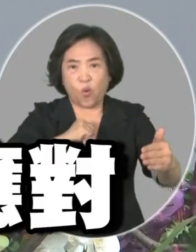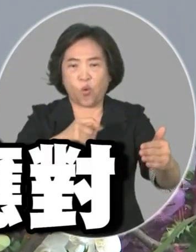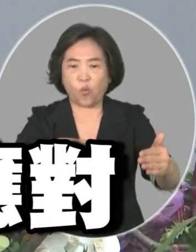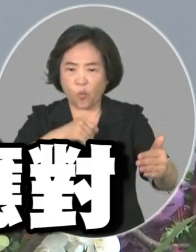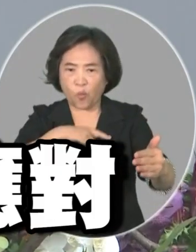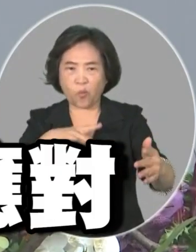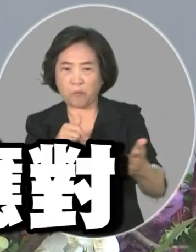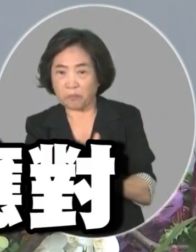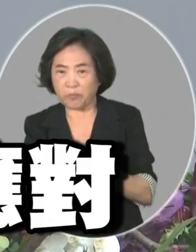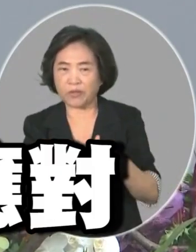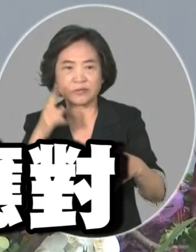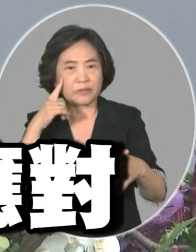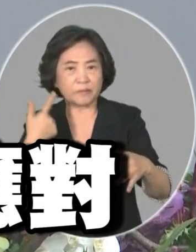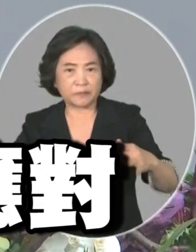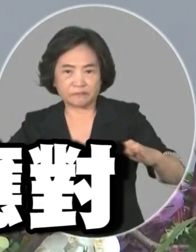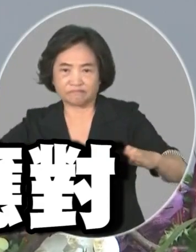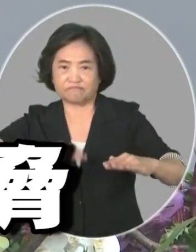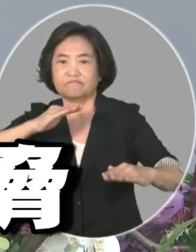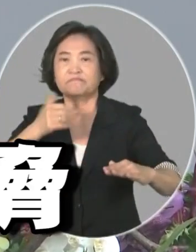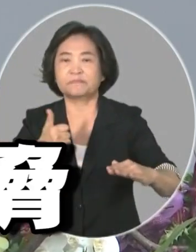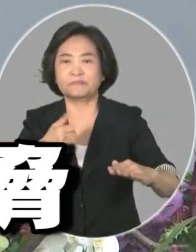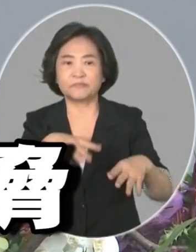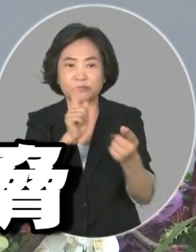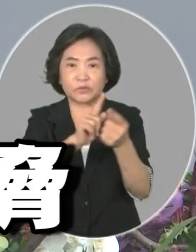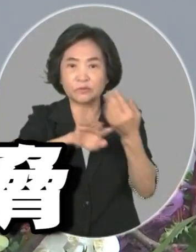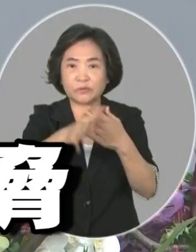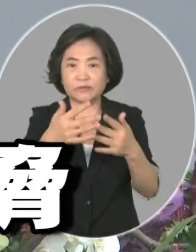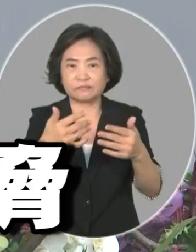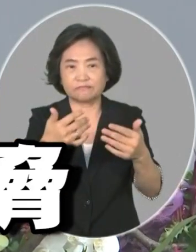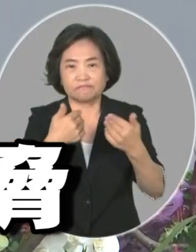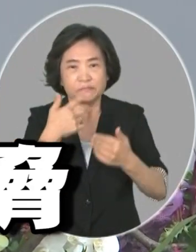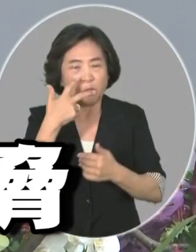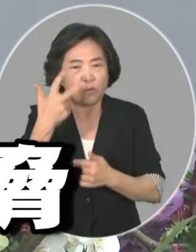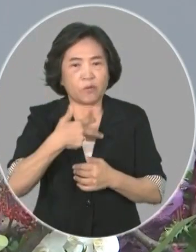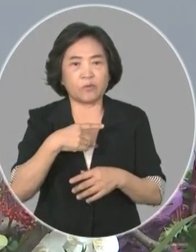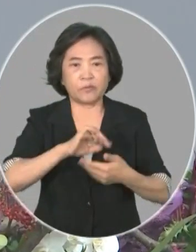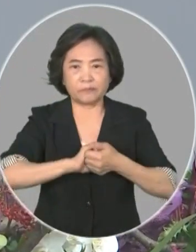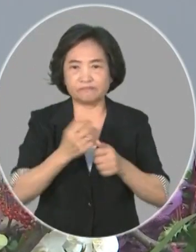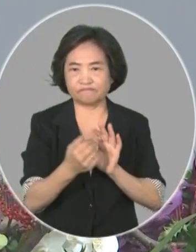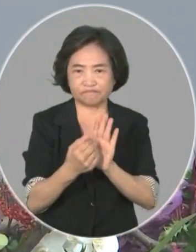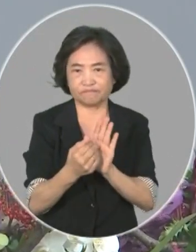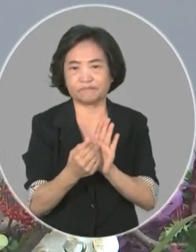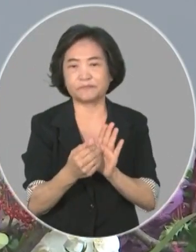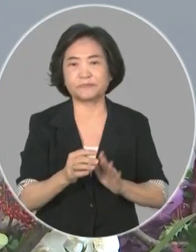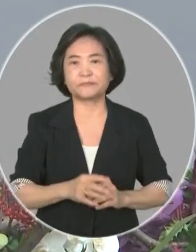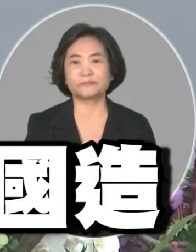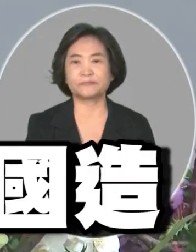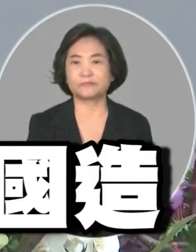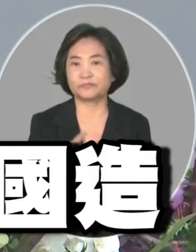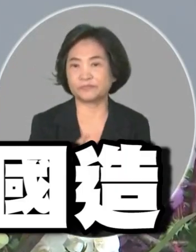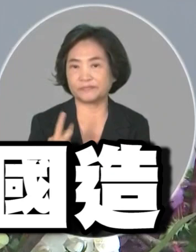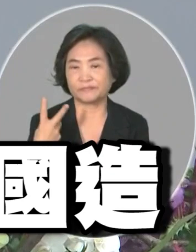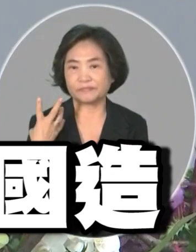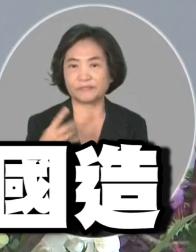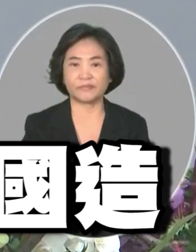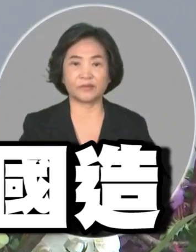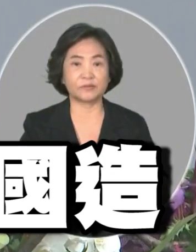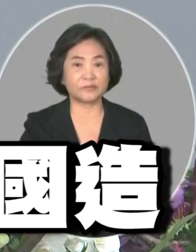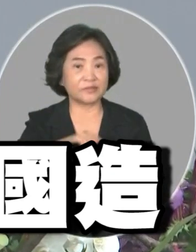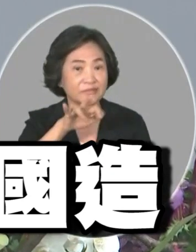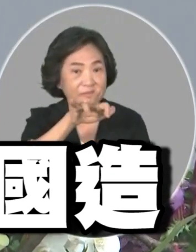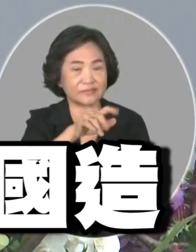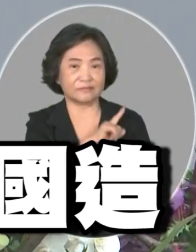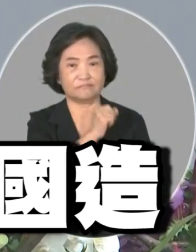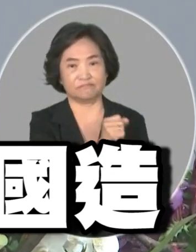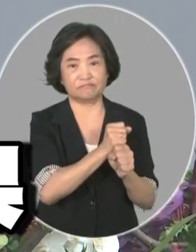湾足以应对外在的军事威胁。这几年国际国造国